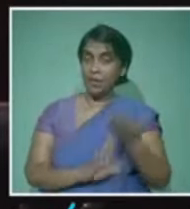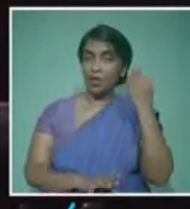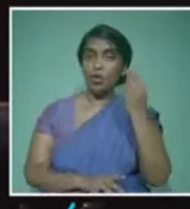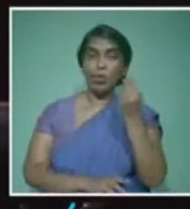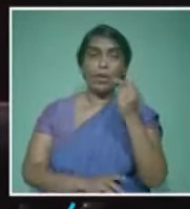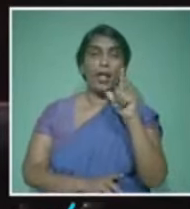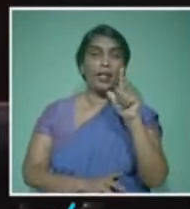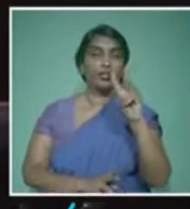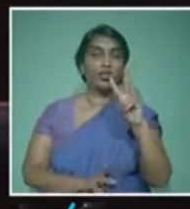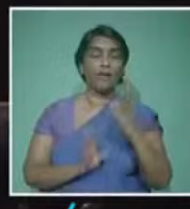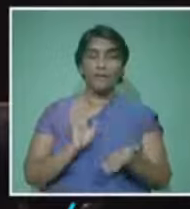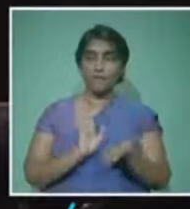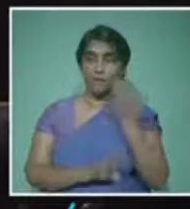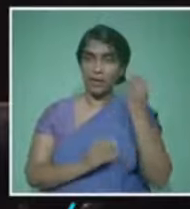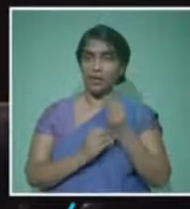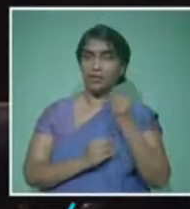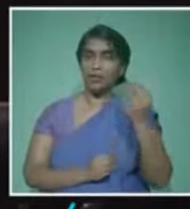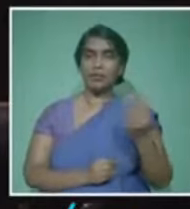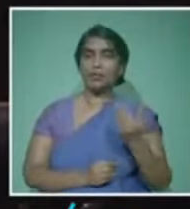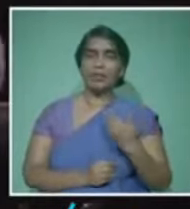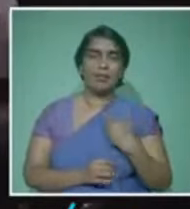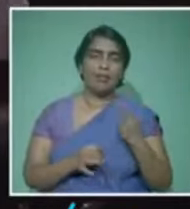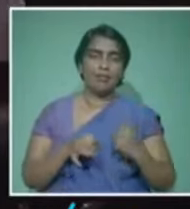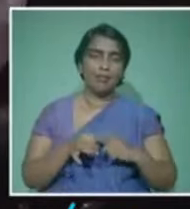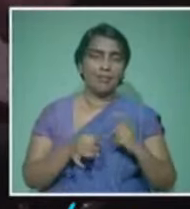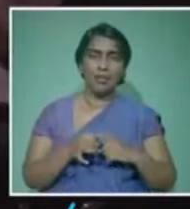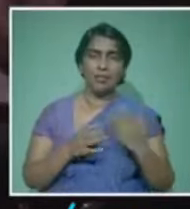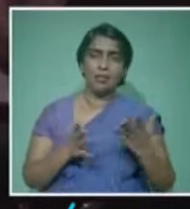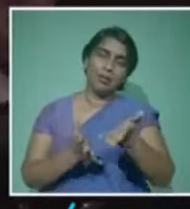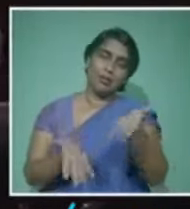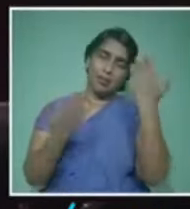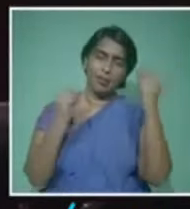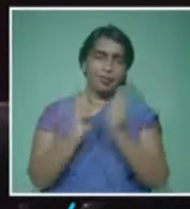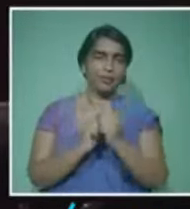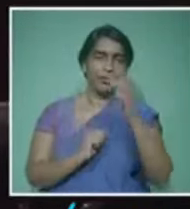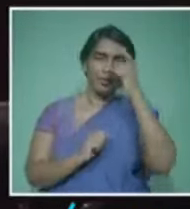रुपया हेतुना मम्मी मट अपने बस तुम्हारा ओण विधि